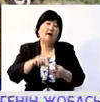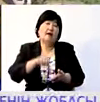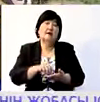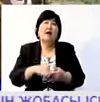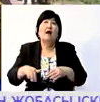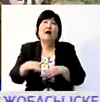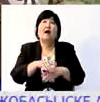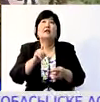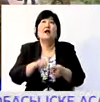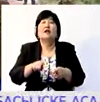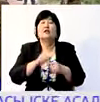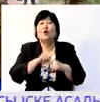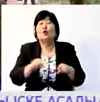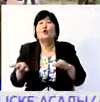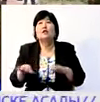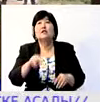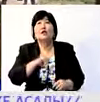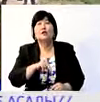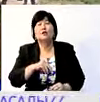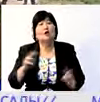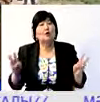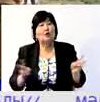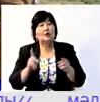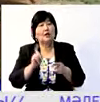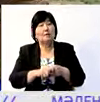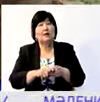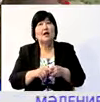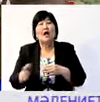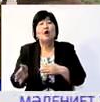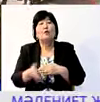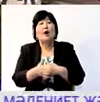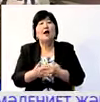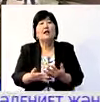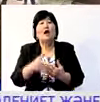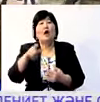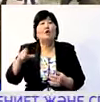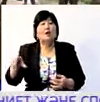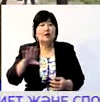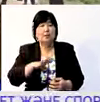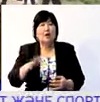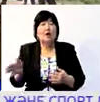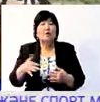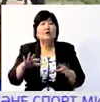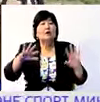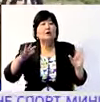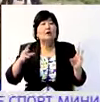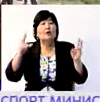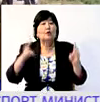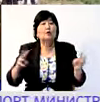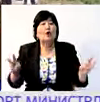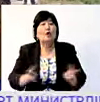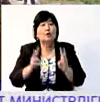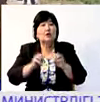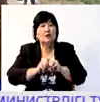Халық арасында біз енді үгіт насихат жұмыстарын жүргіземіз. Өртке байланысты әуесқой балықшылар болады, балғаулап кездейсоқ өрт жағады, содан от